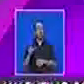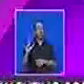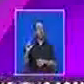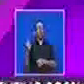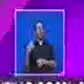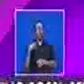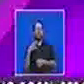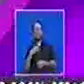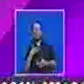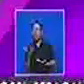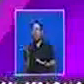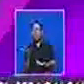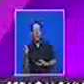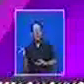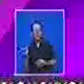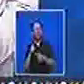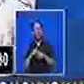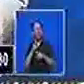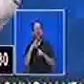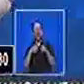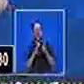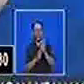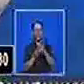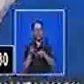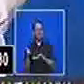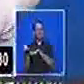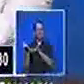menanggapi, waktunya 1,5 menit dari sekarang.